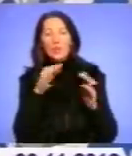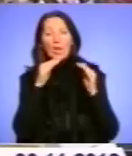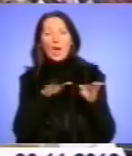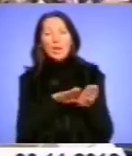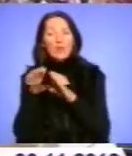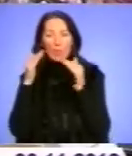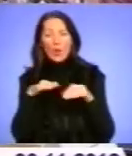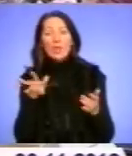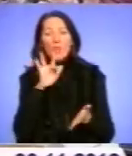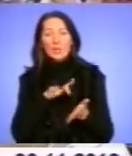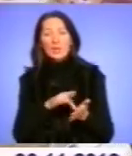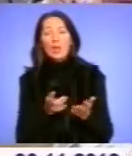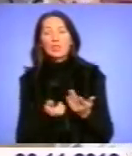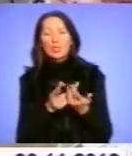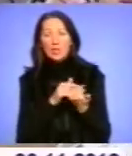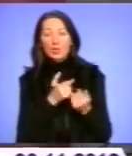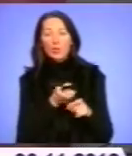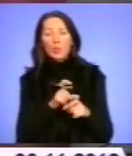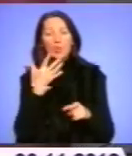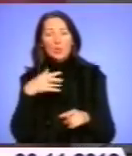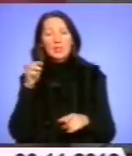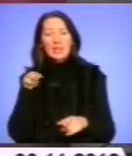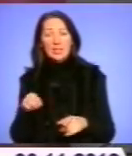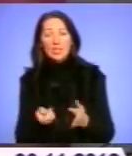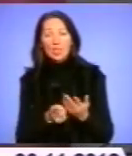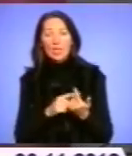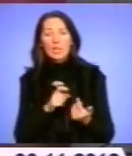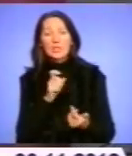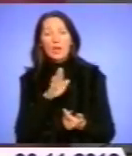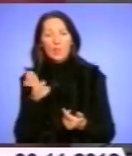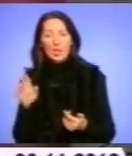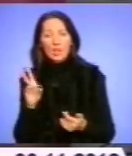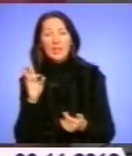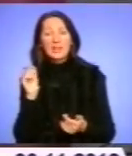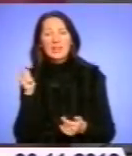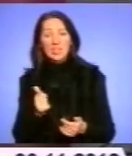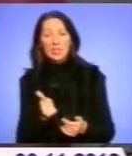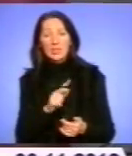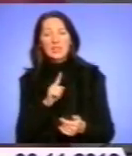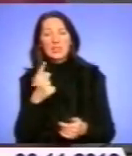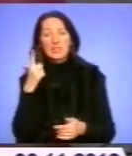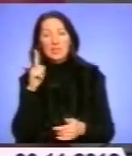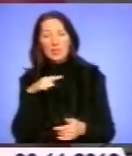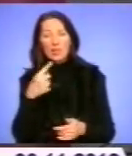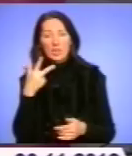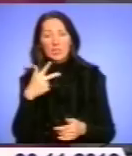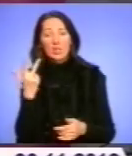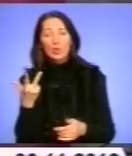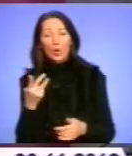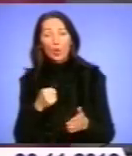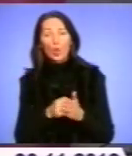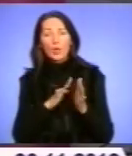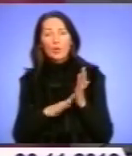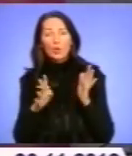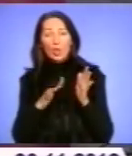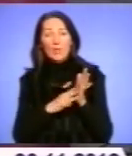містах чисельністю більше 50 тисяч. Кількість хвилин на тиждень. Зі 133 хвилин на тиждень до